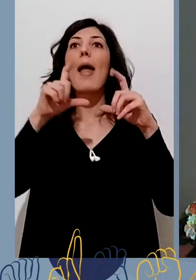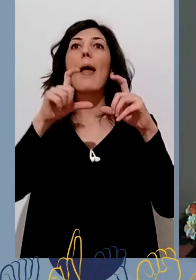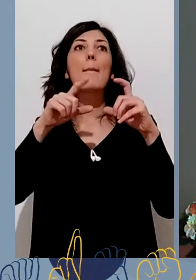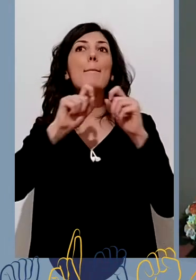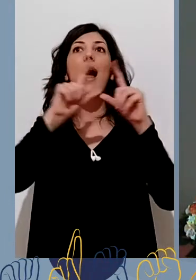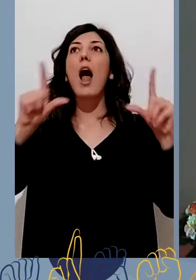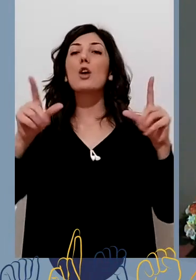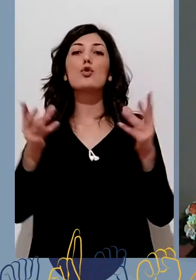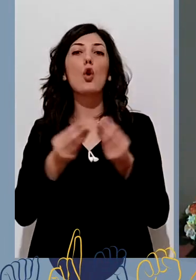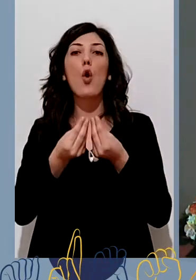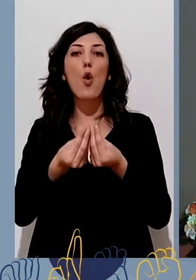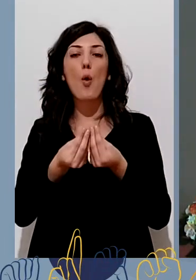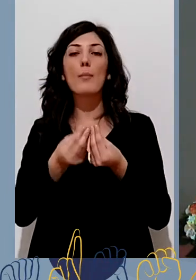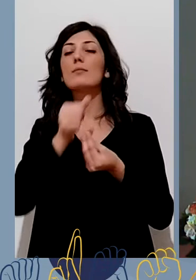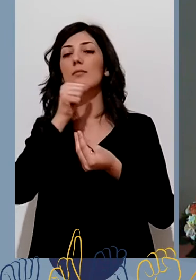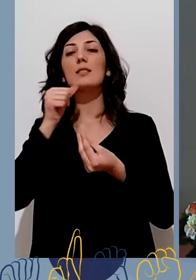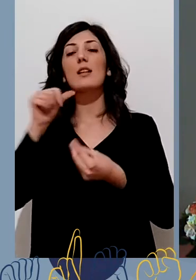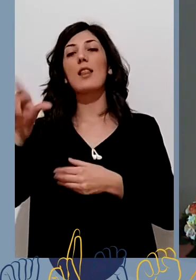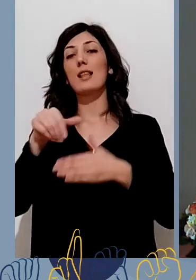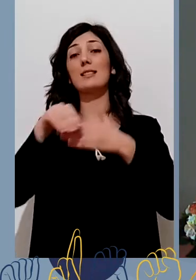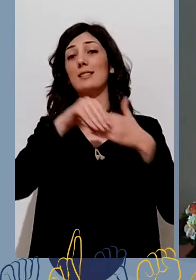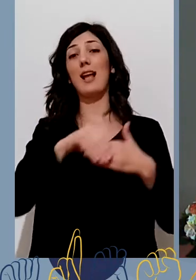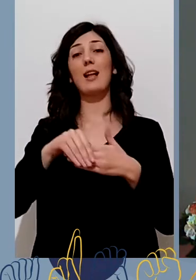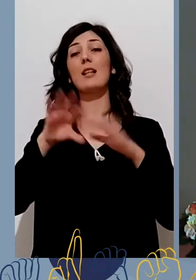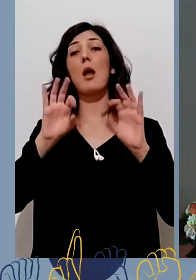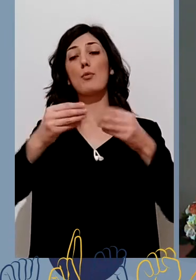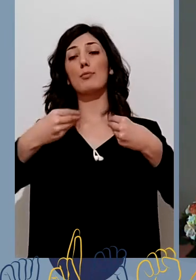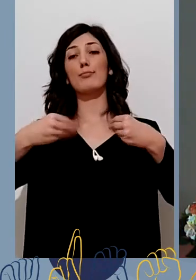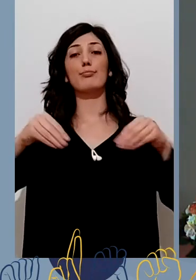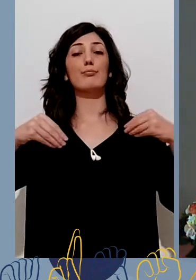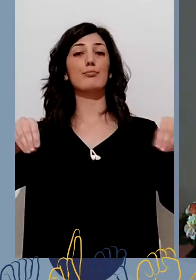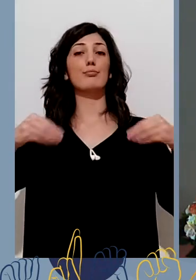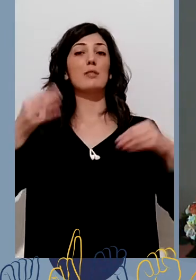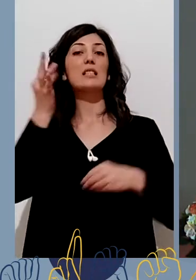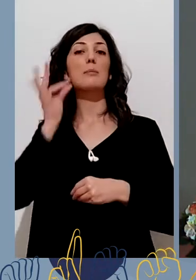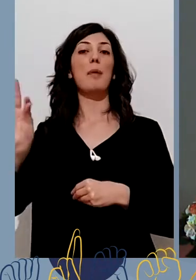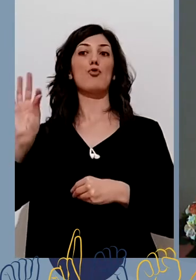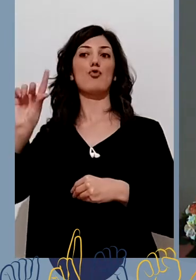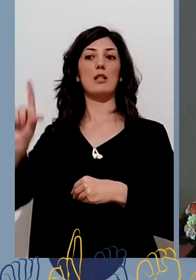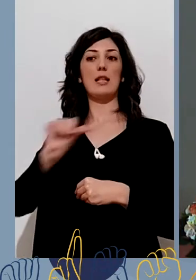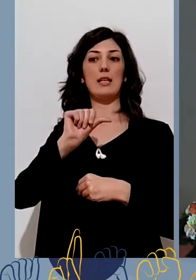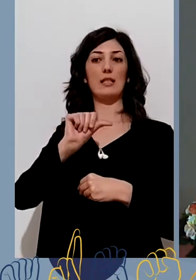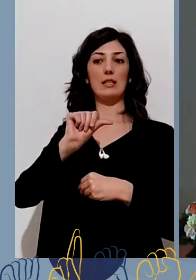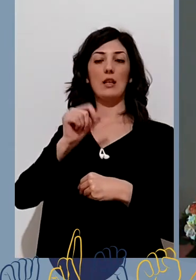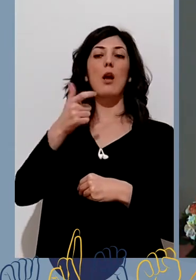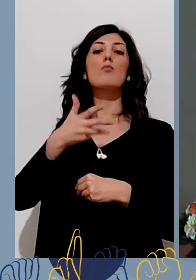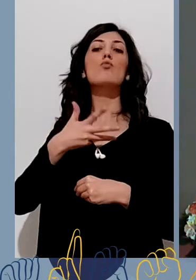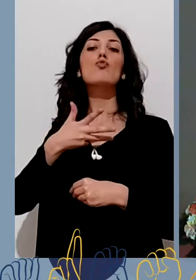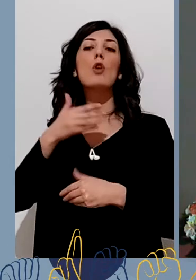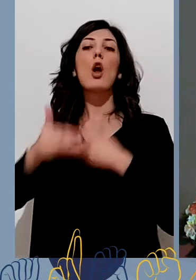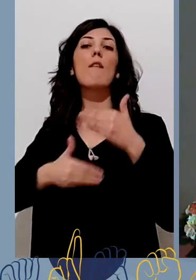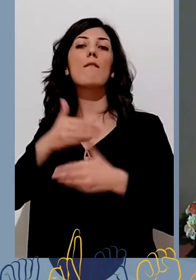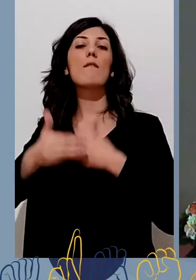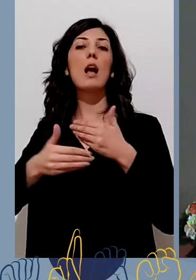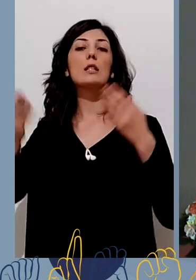perché la LIS tattile è una specializzazione della LIS, e ci sono degli studi che ancora non sono finiti, ovviamente,